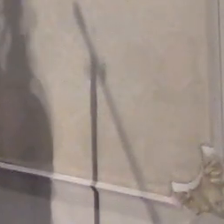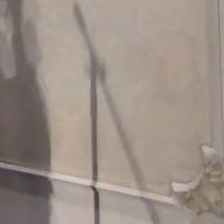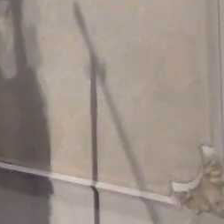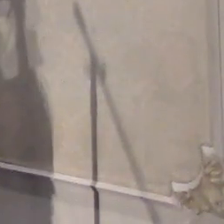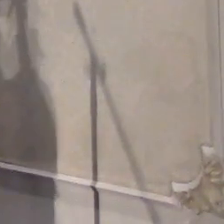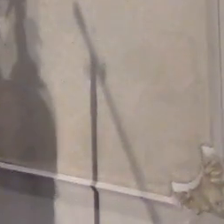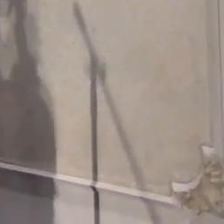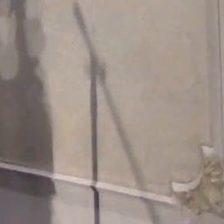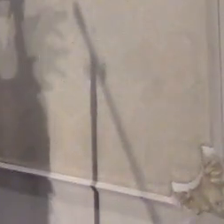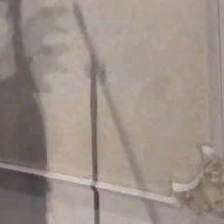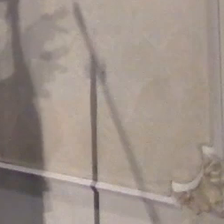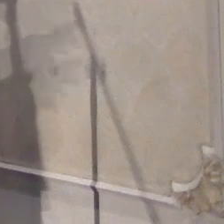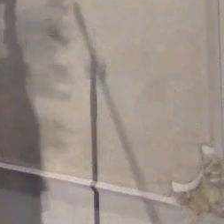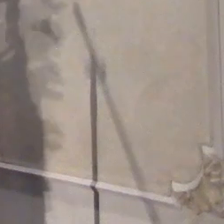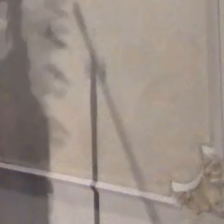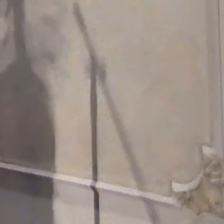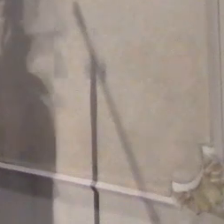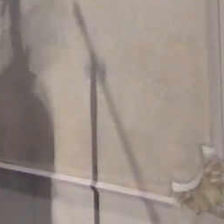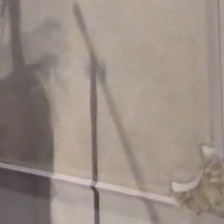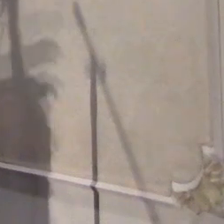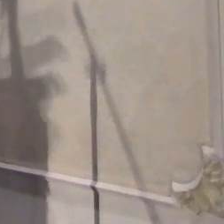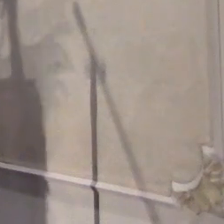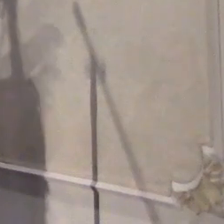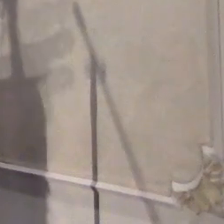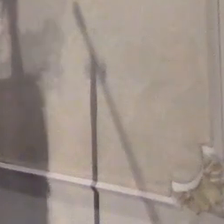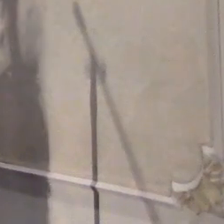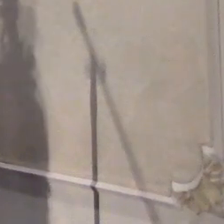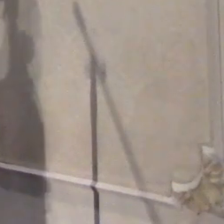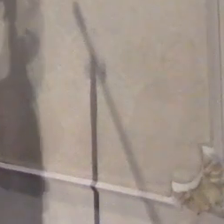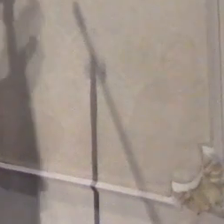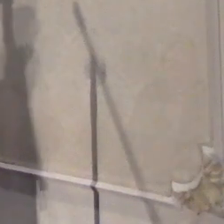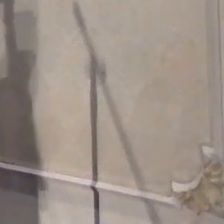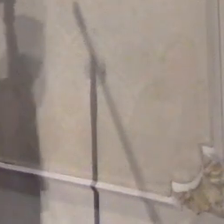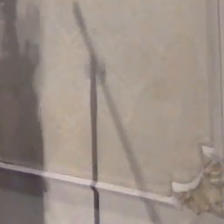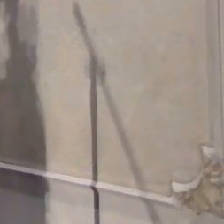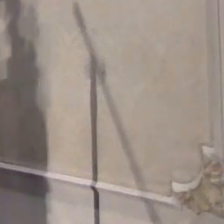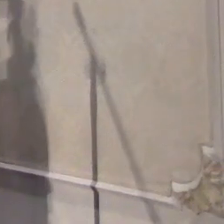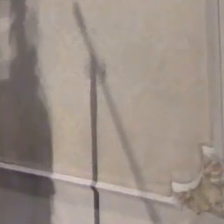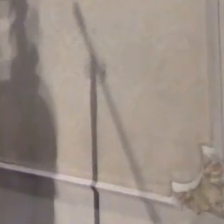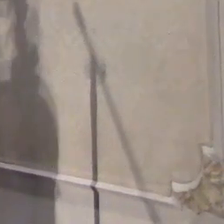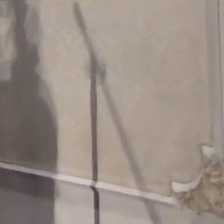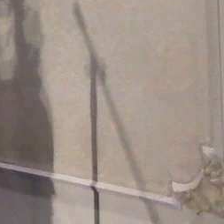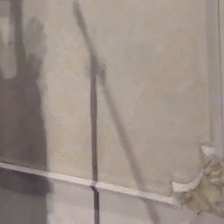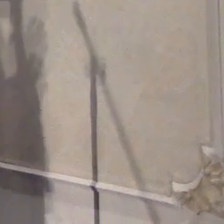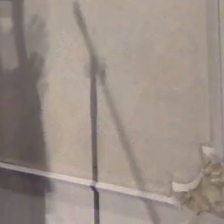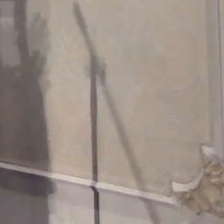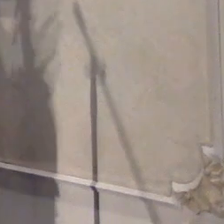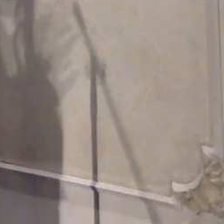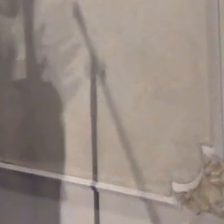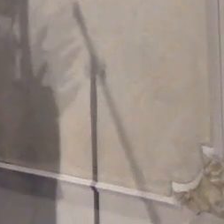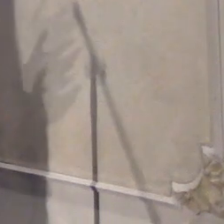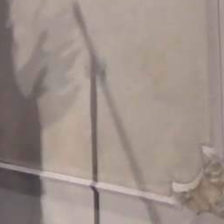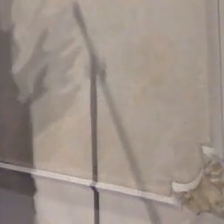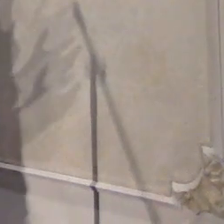dei metronomi il pianoforte preparato se c'erano attività che ruotavano intorno a nuova consonanza si eseguivano